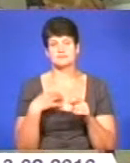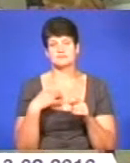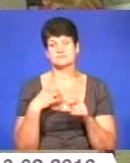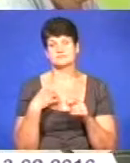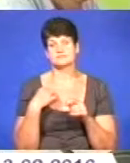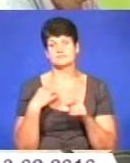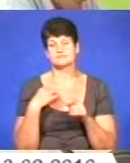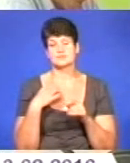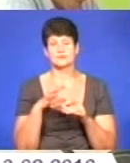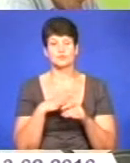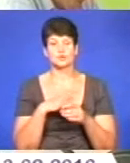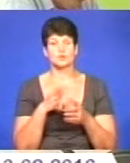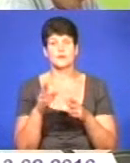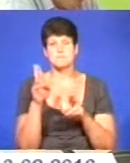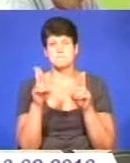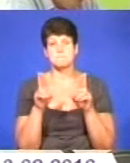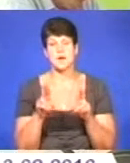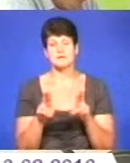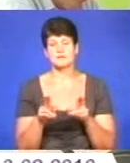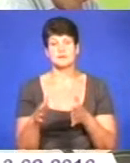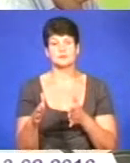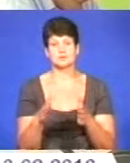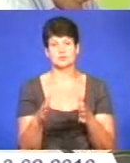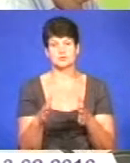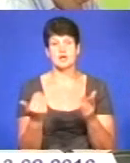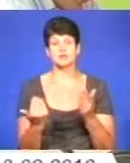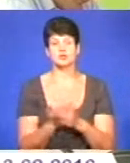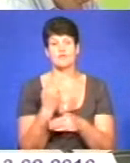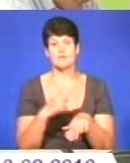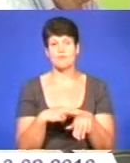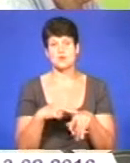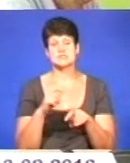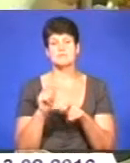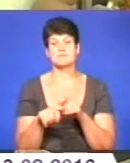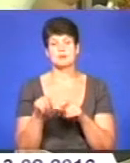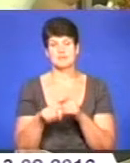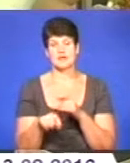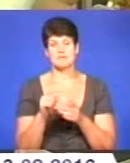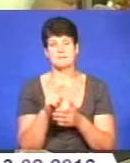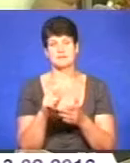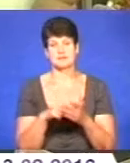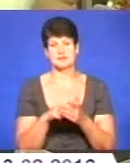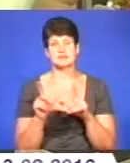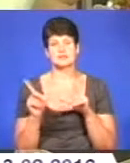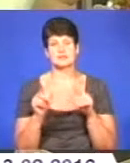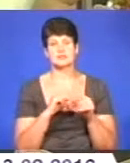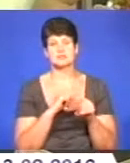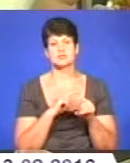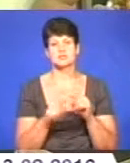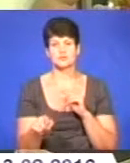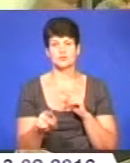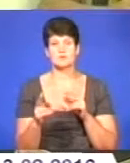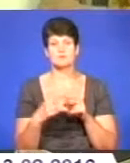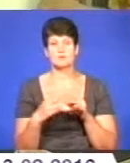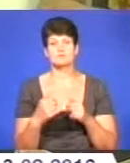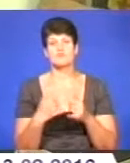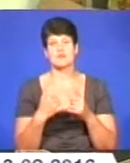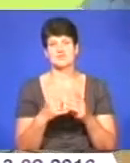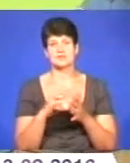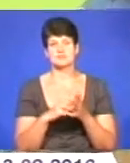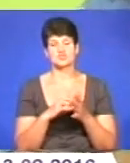дорожнього руху. Однак нова поліція контролює це питання. Виїжджає на місце ДТП швидше і без поважних причин водіїв не